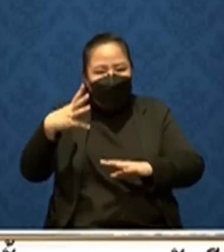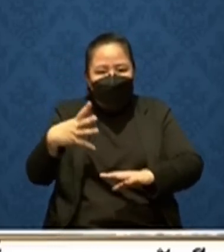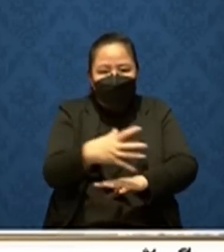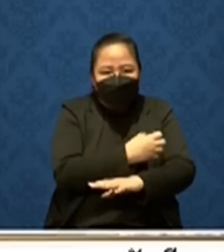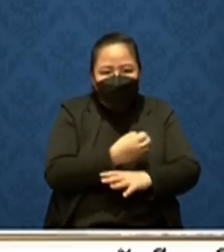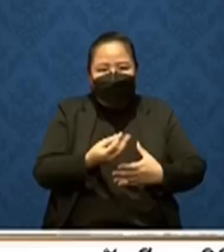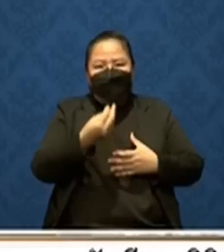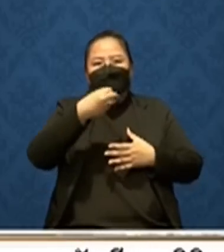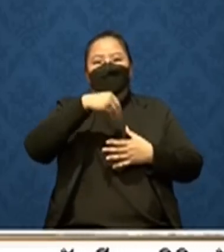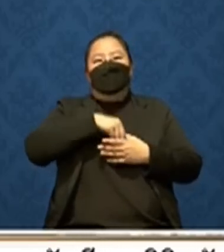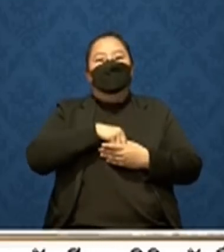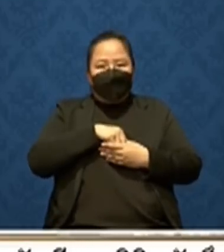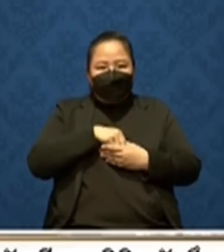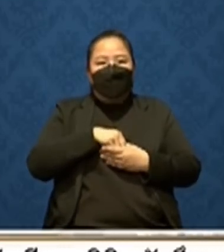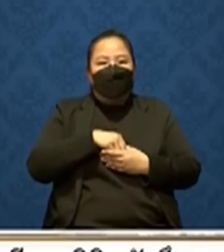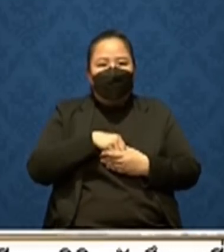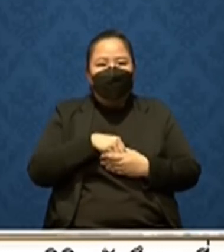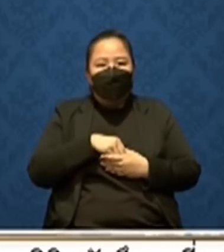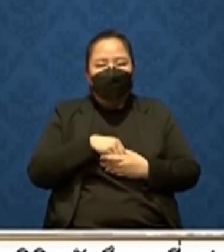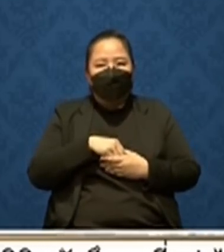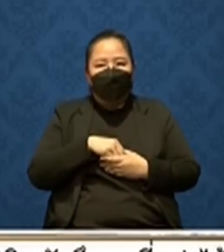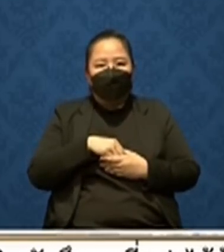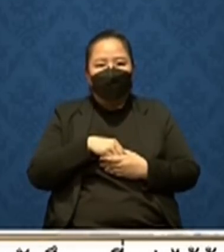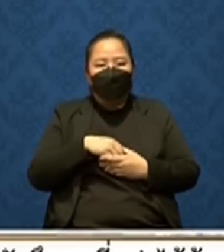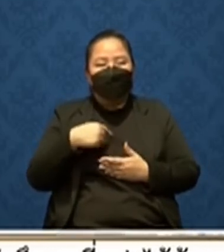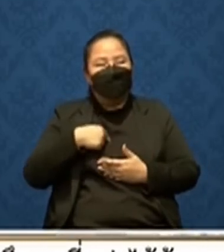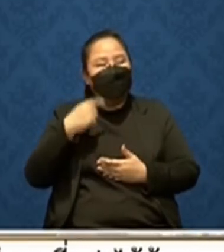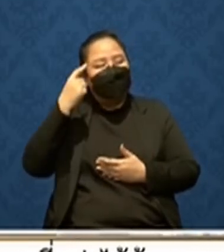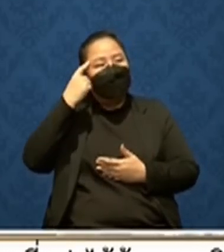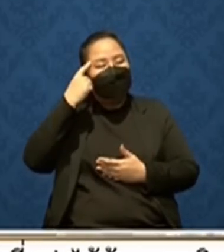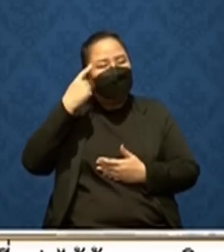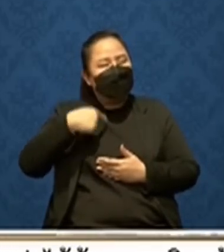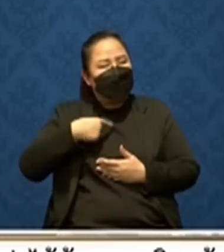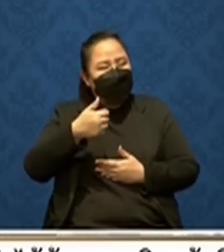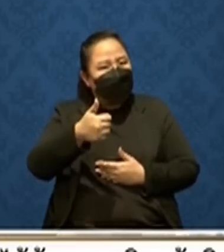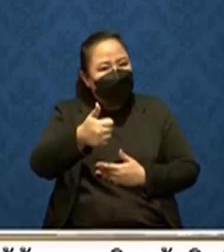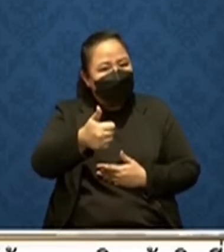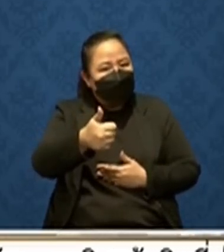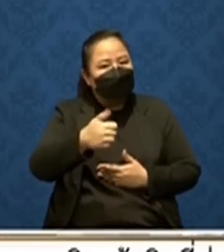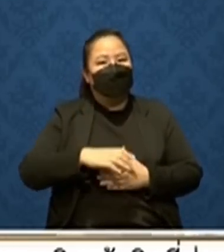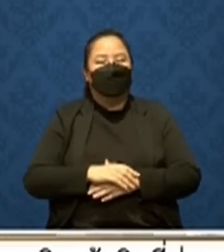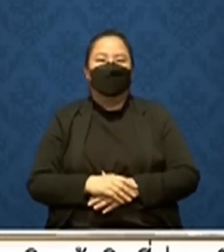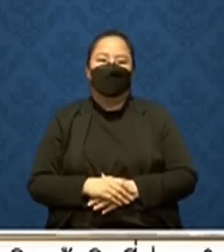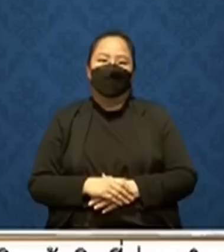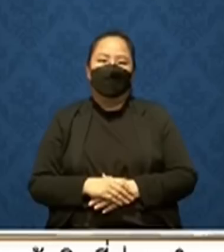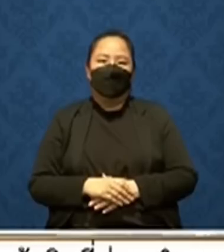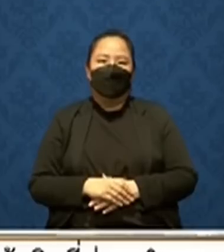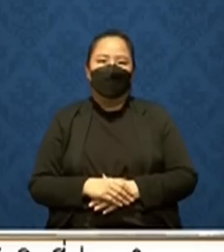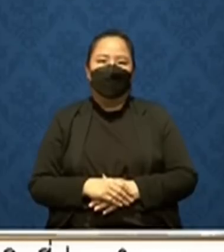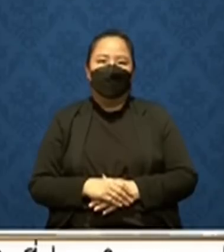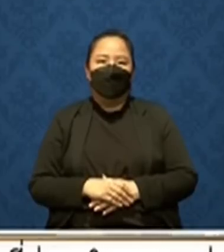ม.คยาเสพติดอำนาจจนหลอนจนเองหลงตัวเองอ่ะพี่กำลังกลับ